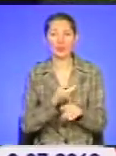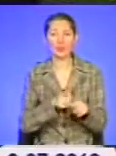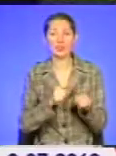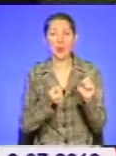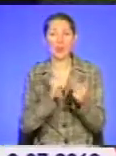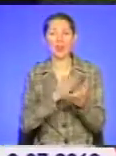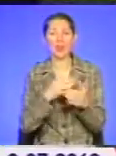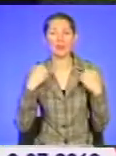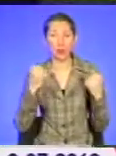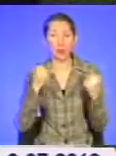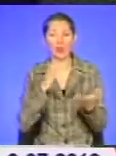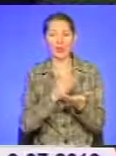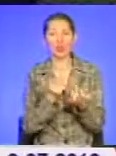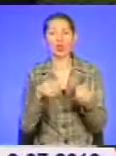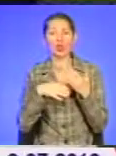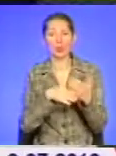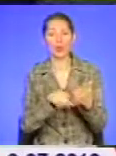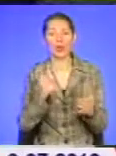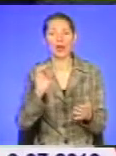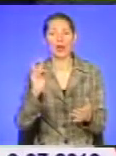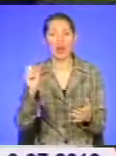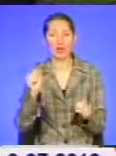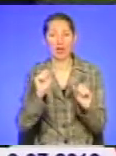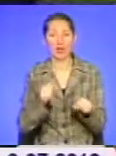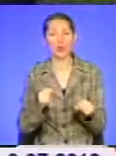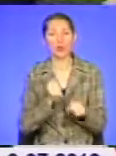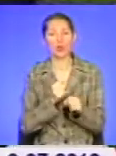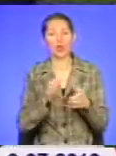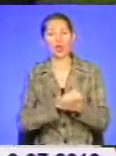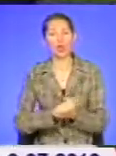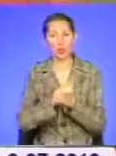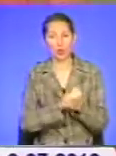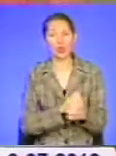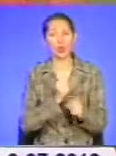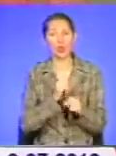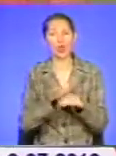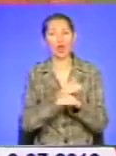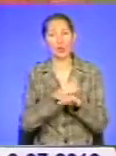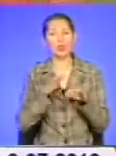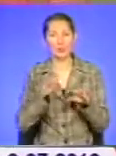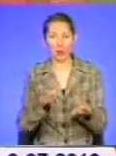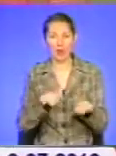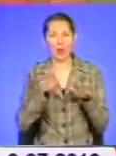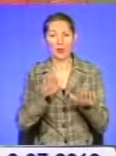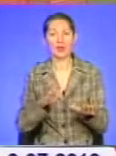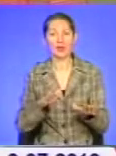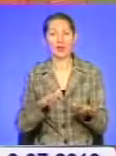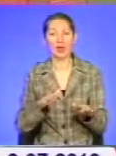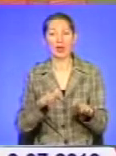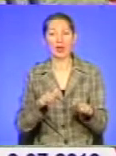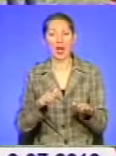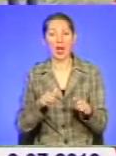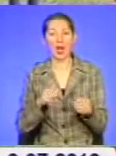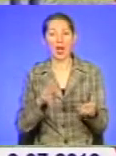ще і допоміжна раса, може об'єднатися племена, тобто якісь робити союзи, робити добрі справи. Місце розташування табору до півгодини